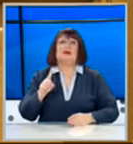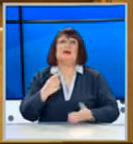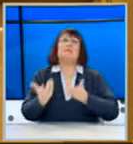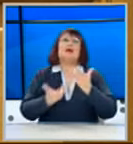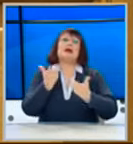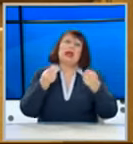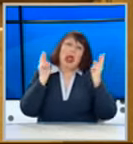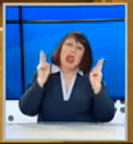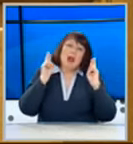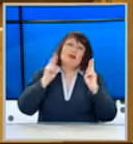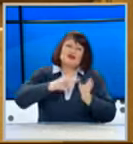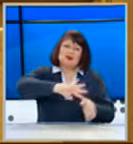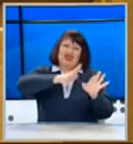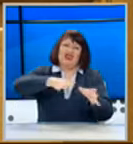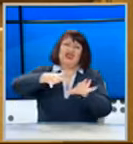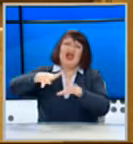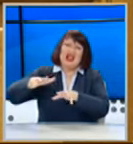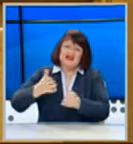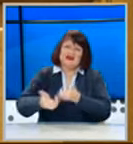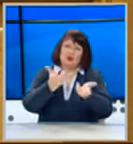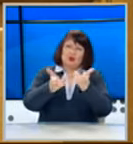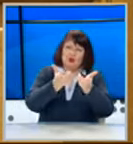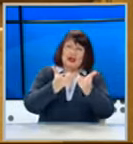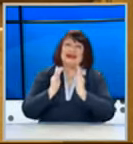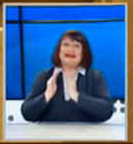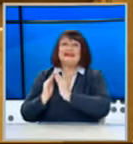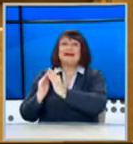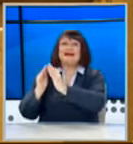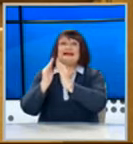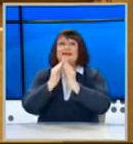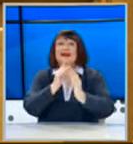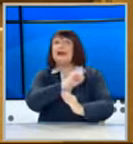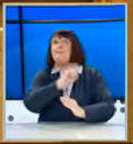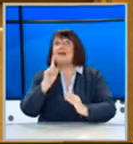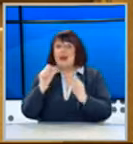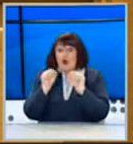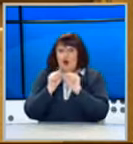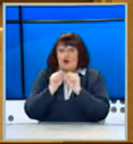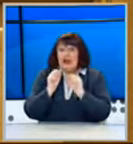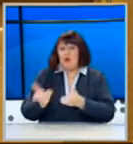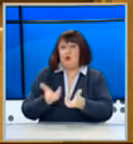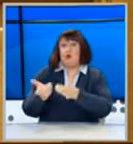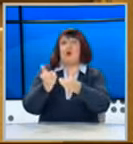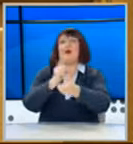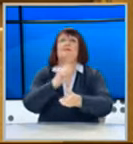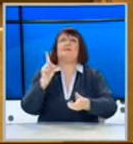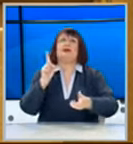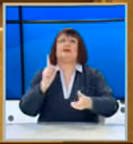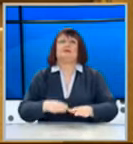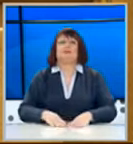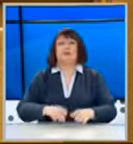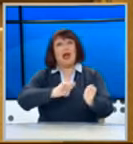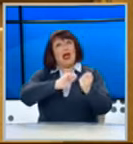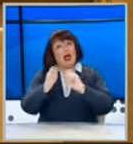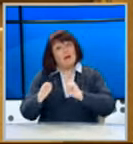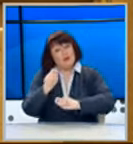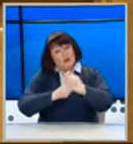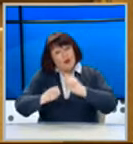και στο οικιστικό ιστό να γίνει και αποκατάσταση και προστασία των καμμένων